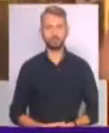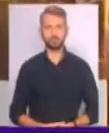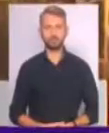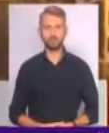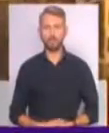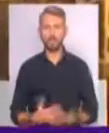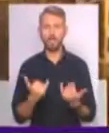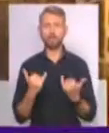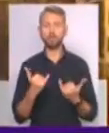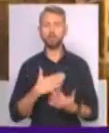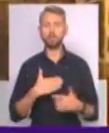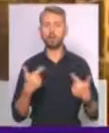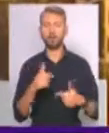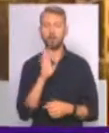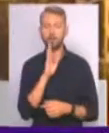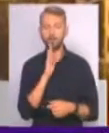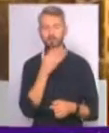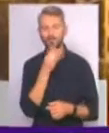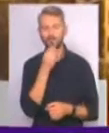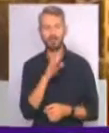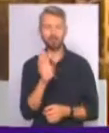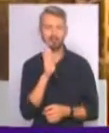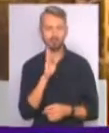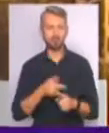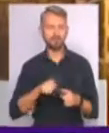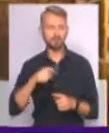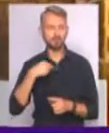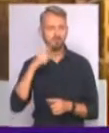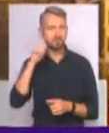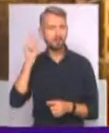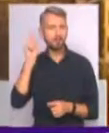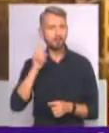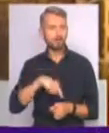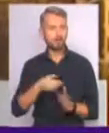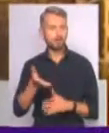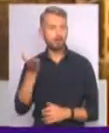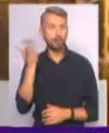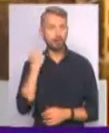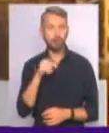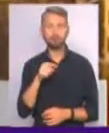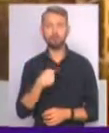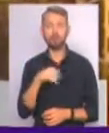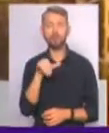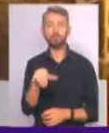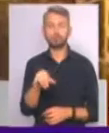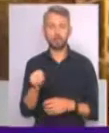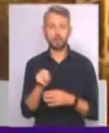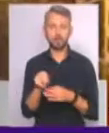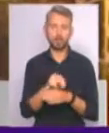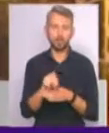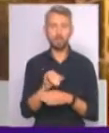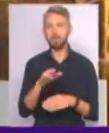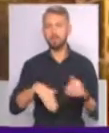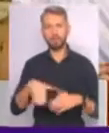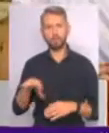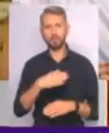А сьогодні моя гостя – чарівна жінка, яку я знаю вже досить давно, у якої лікуюсь і я, і практично всі